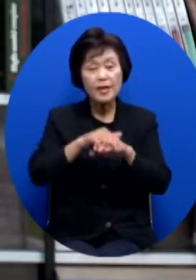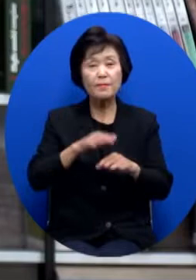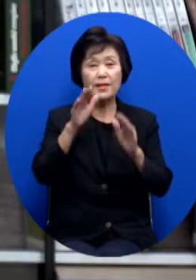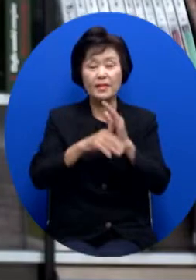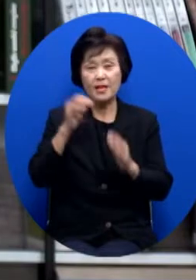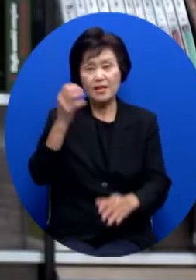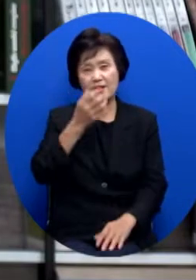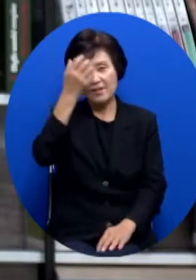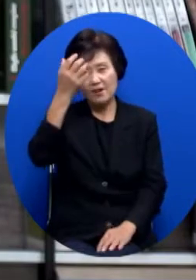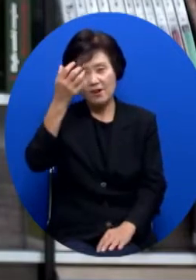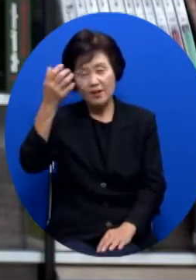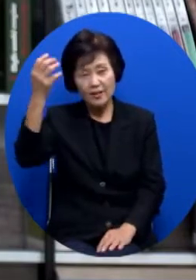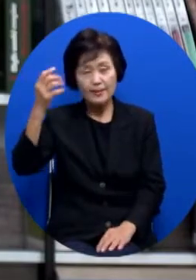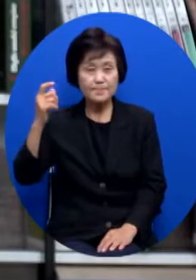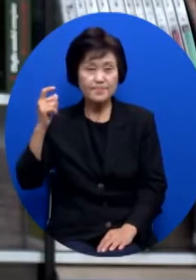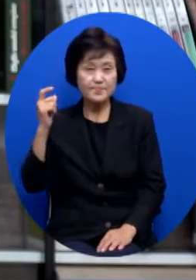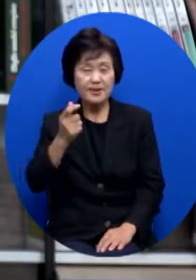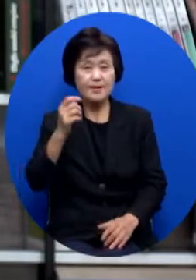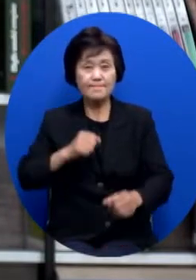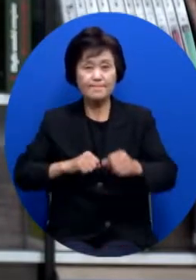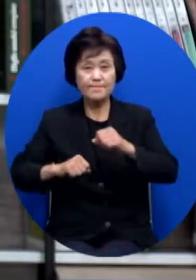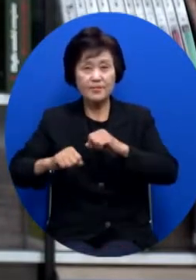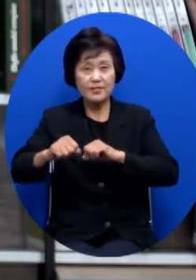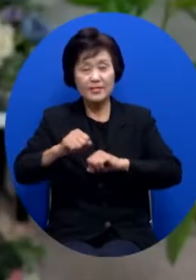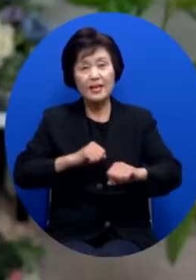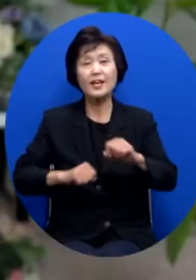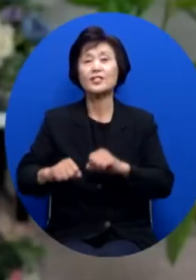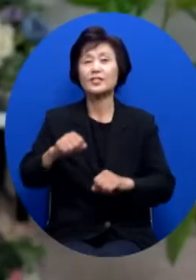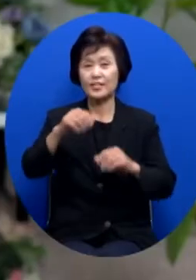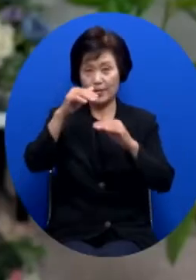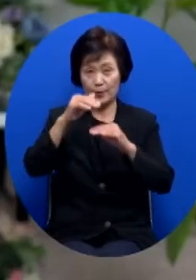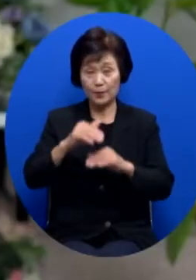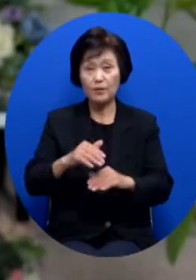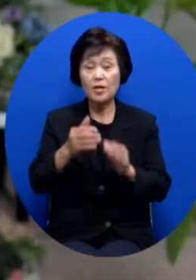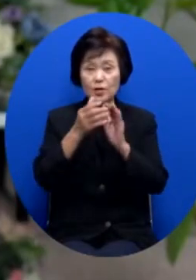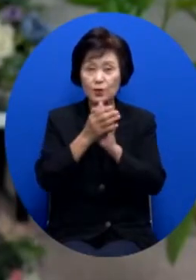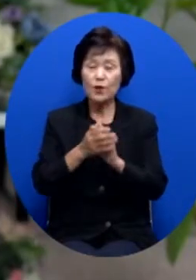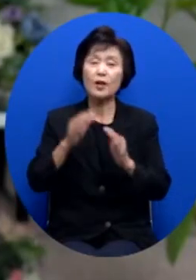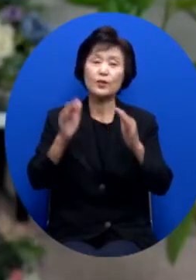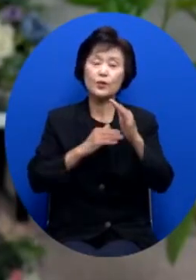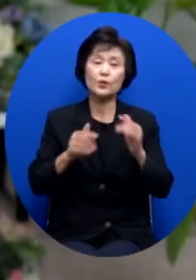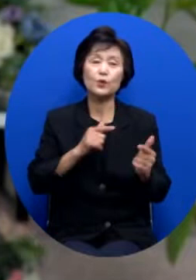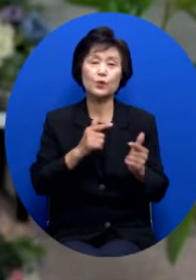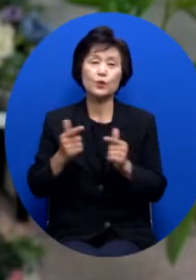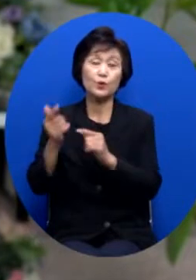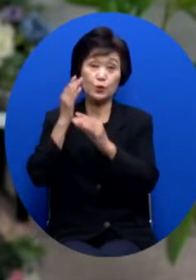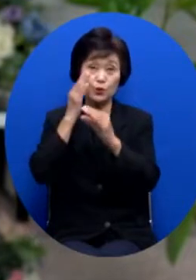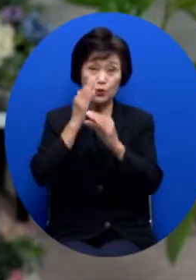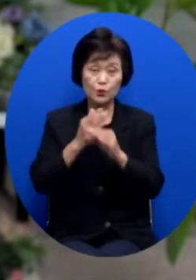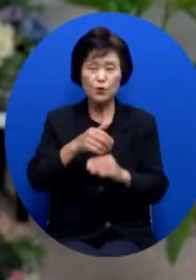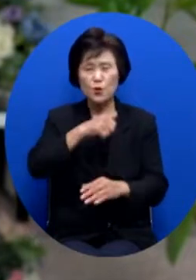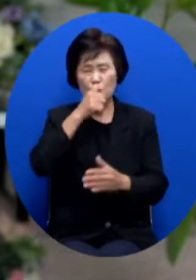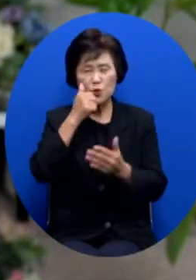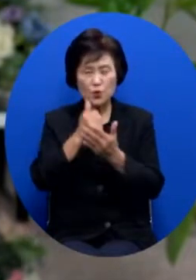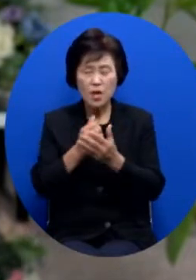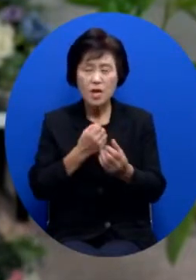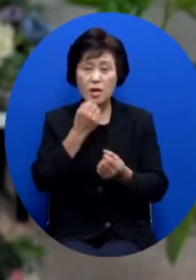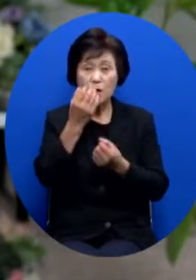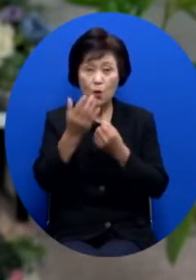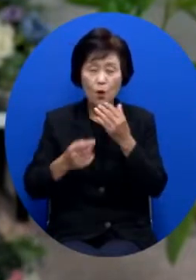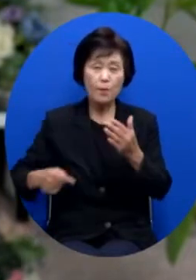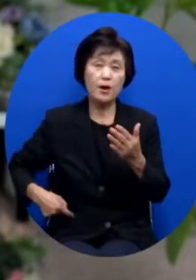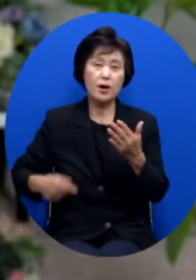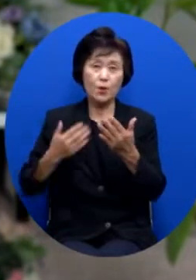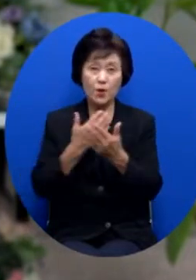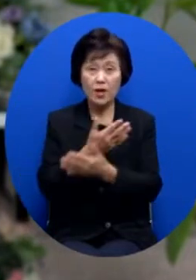성령께서 강력하게 역사하신 것입니다 기도하는 성도들 가운데 죄의 고백과